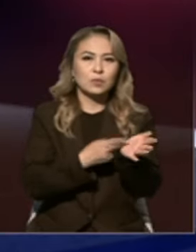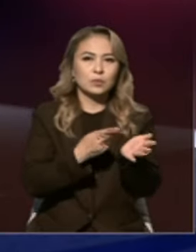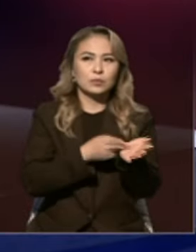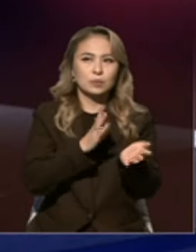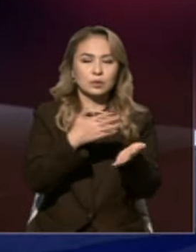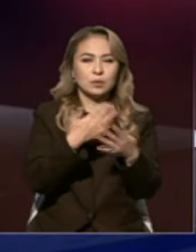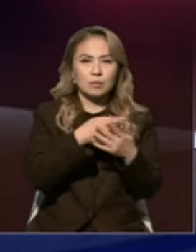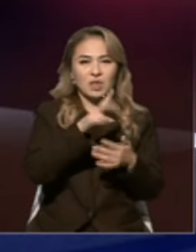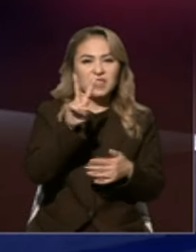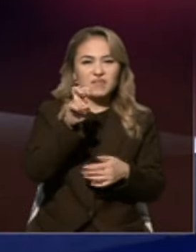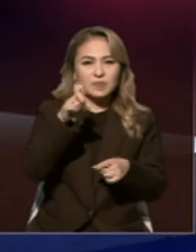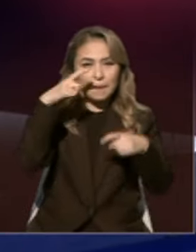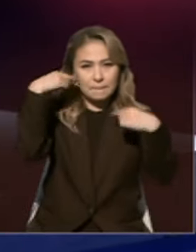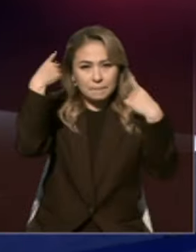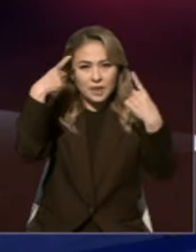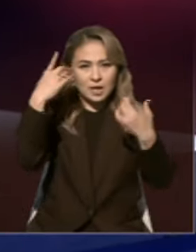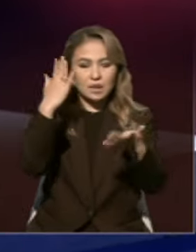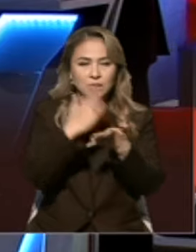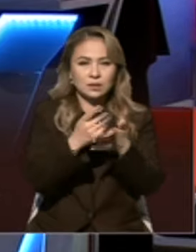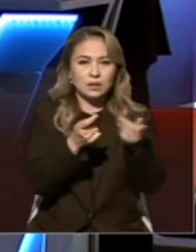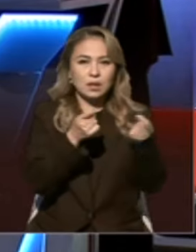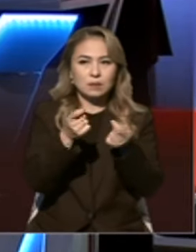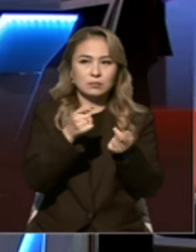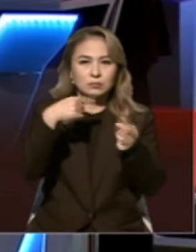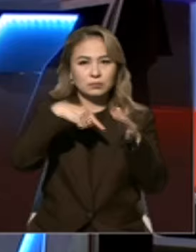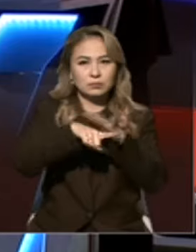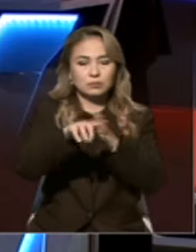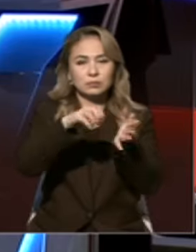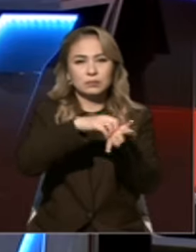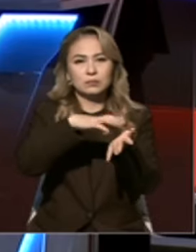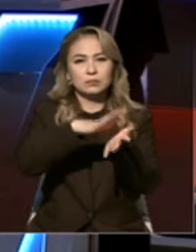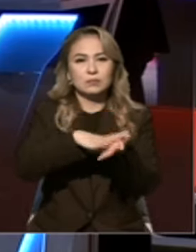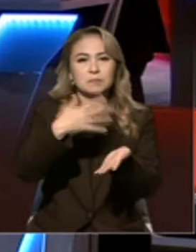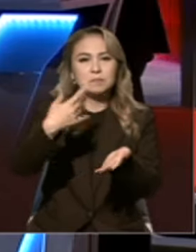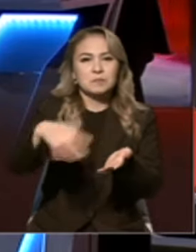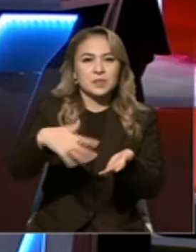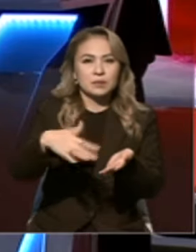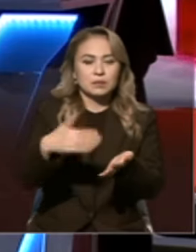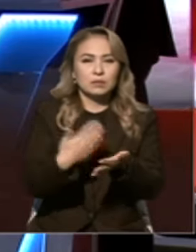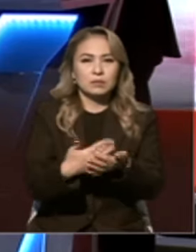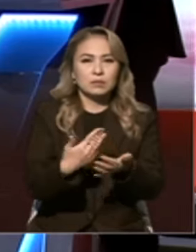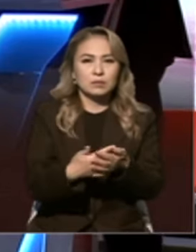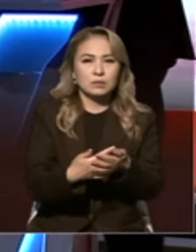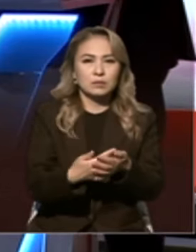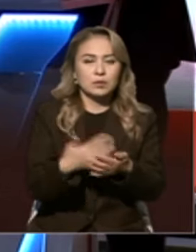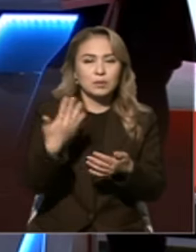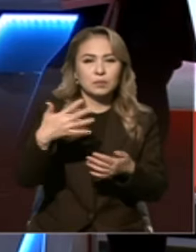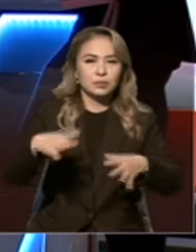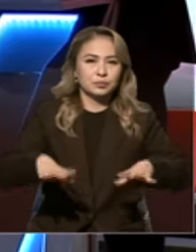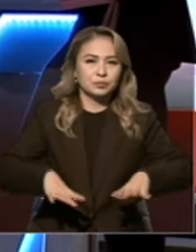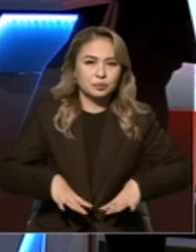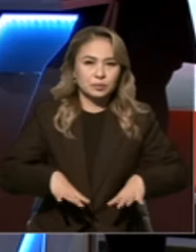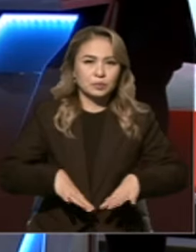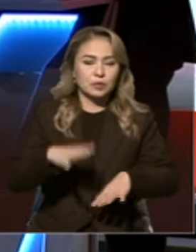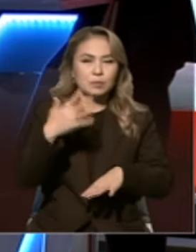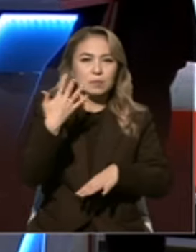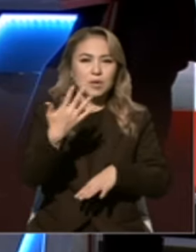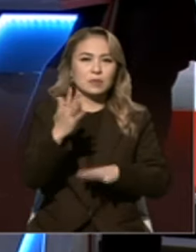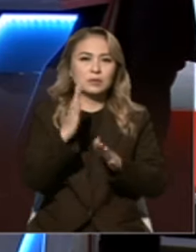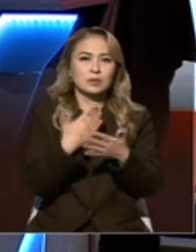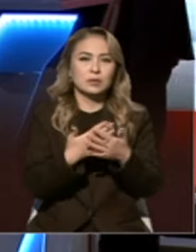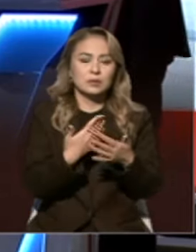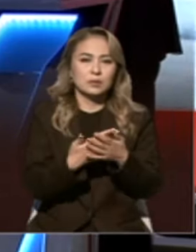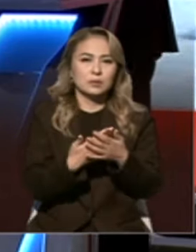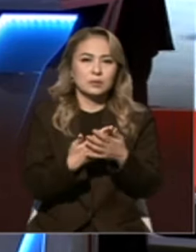бар. Өйткені ол әкімдікке көрсетіп отыр, 50 ақ қойым бар деп. 200 қой кетті, 50 жылқы кетті, онда 5 ақ жылқысы бар. Мен